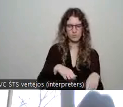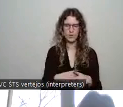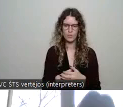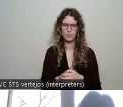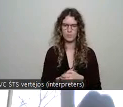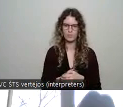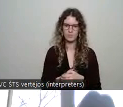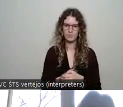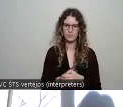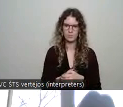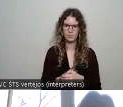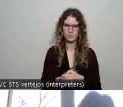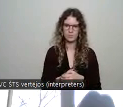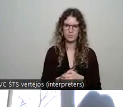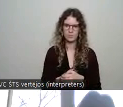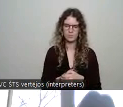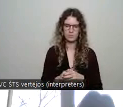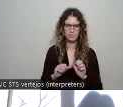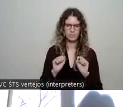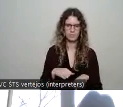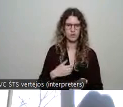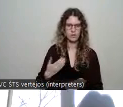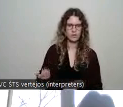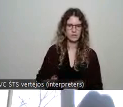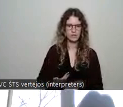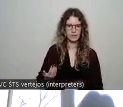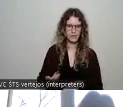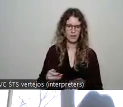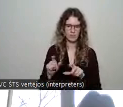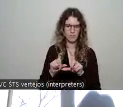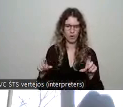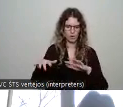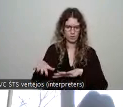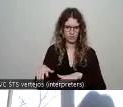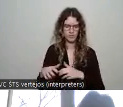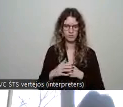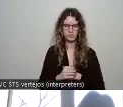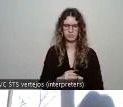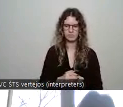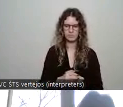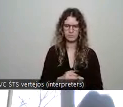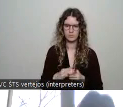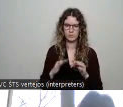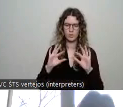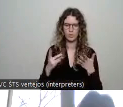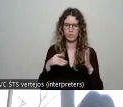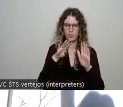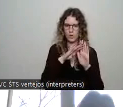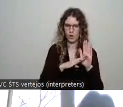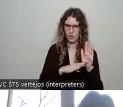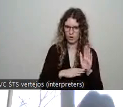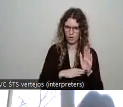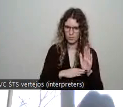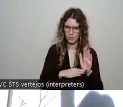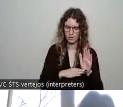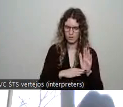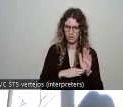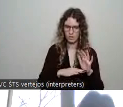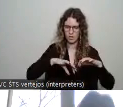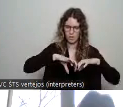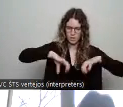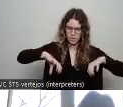taip, kad būtų galima gyventi mokyklose. Jeigu programa bus suskaidyta,